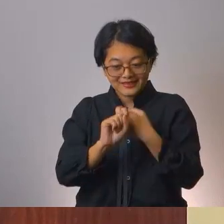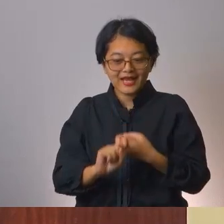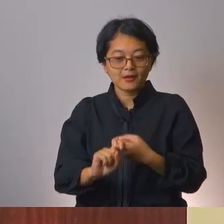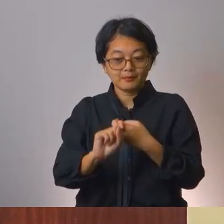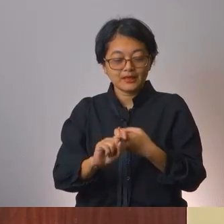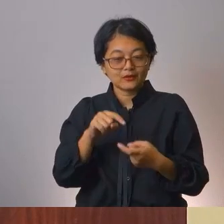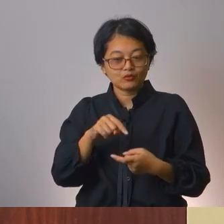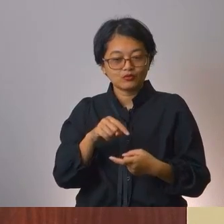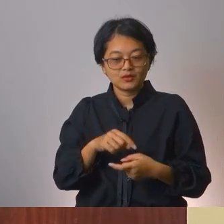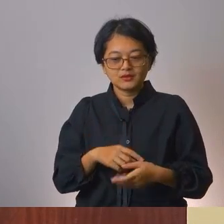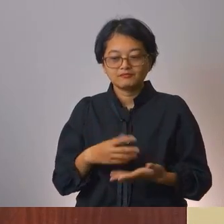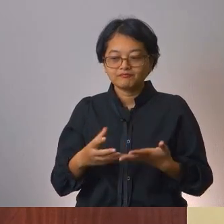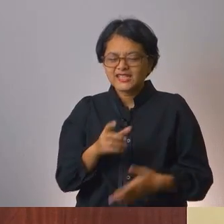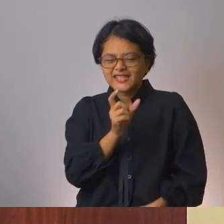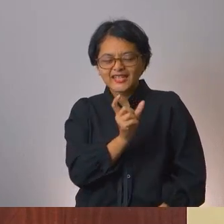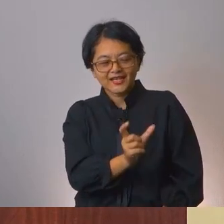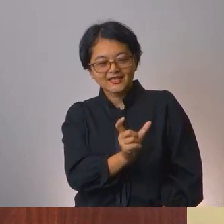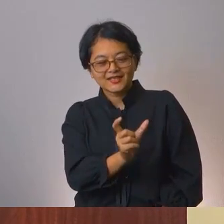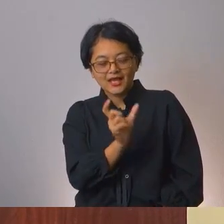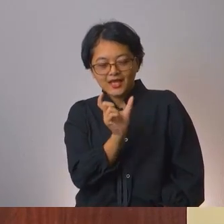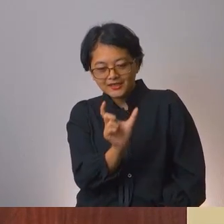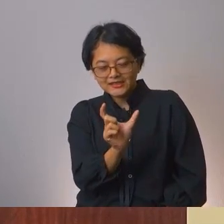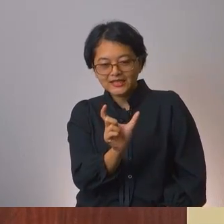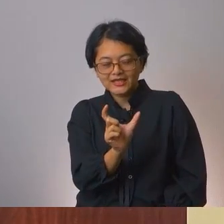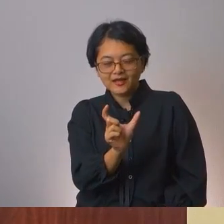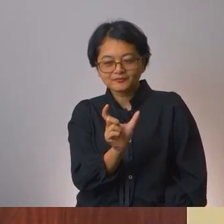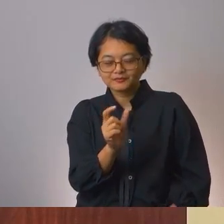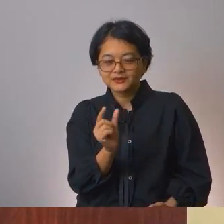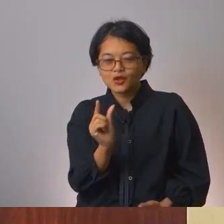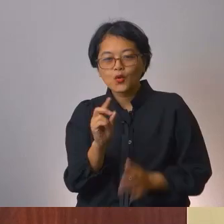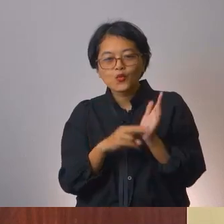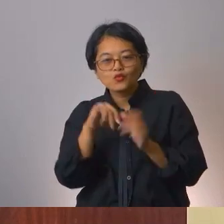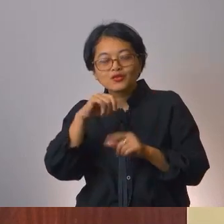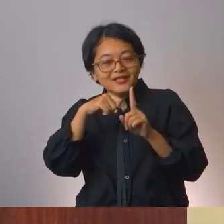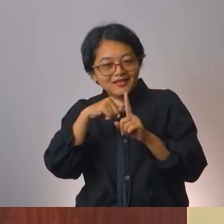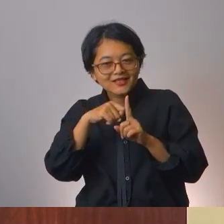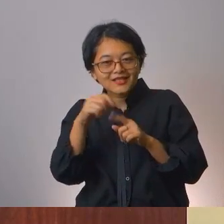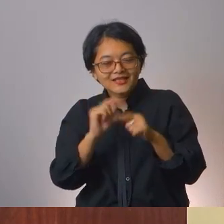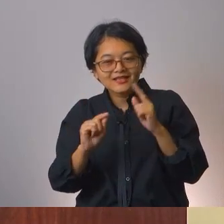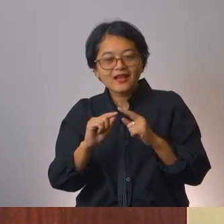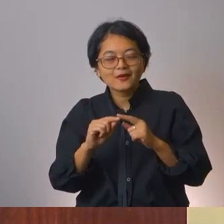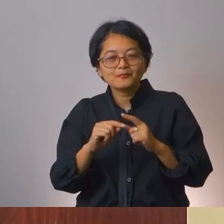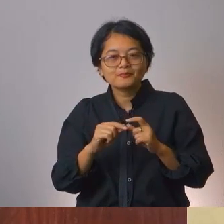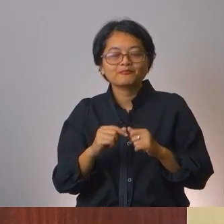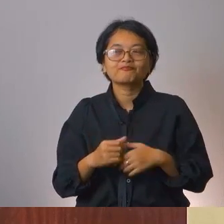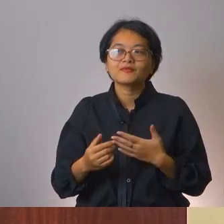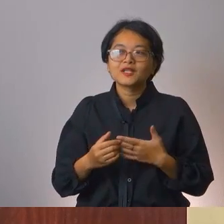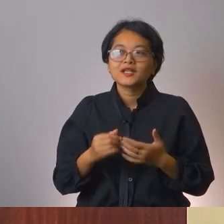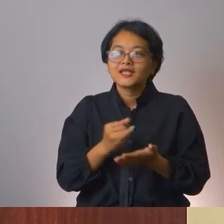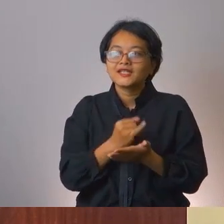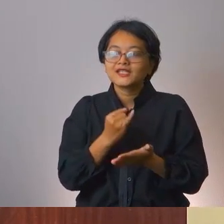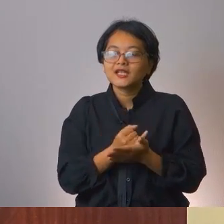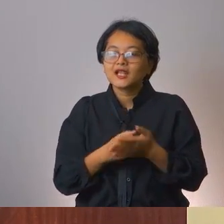yang sangat khas dan unik dalam Injil Yohanes. Dan juga ada sesuatu yang sangat